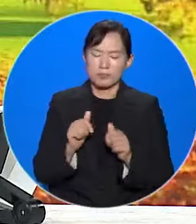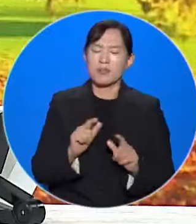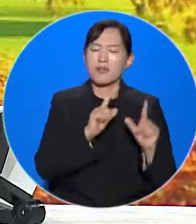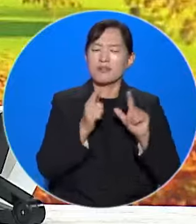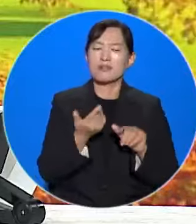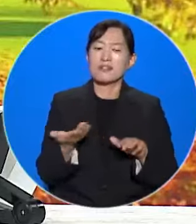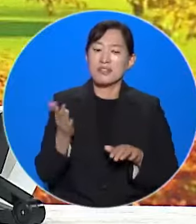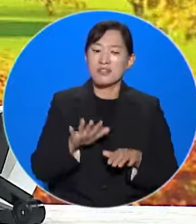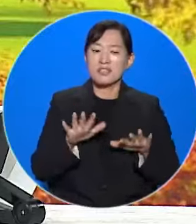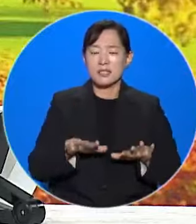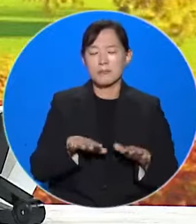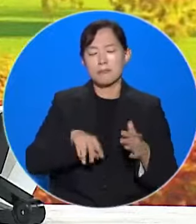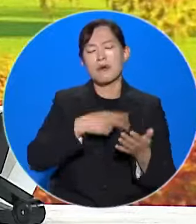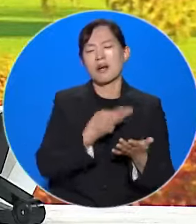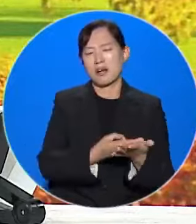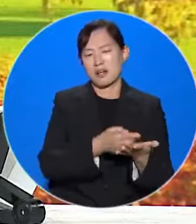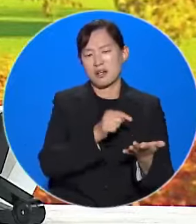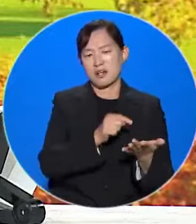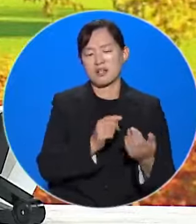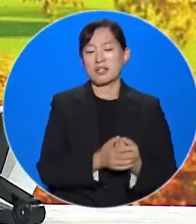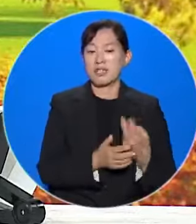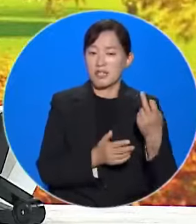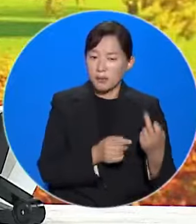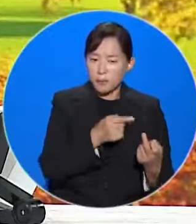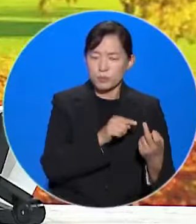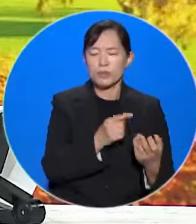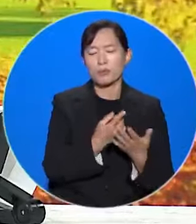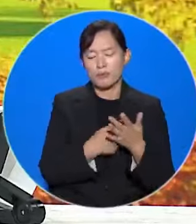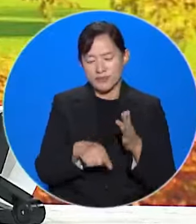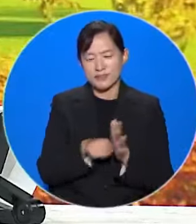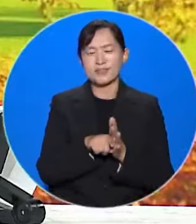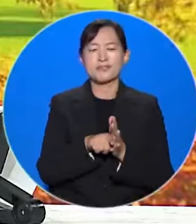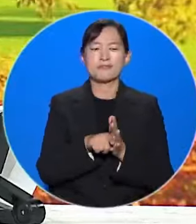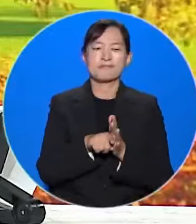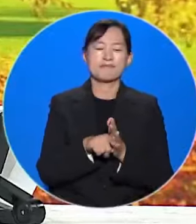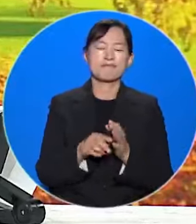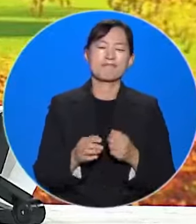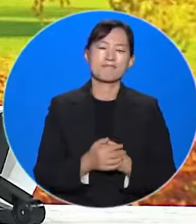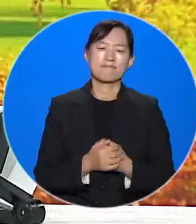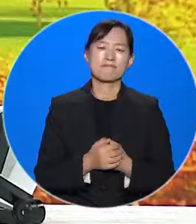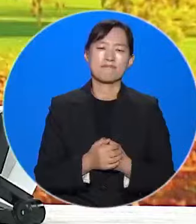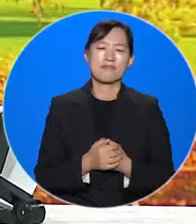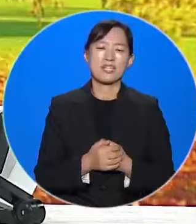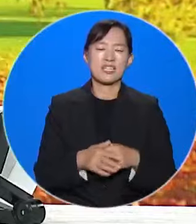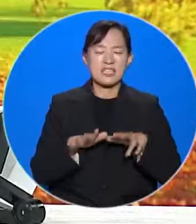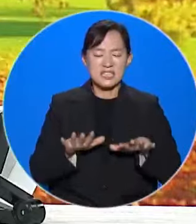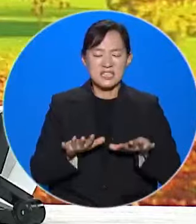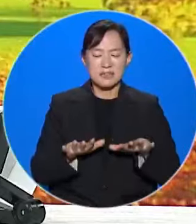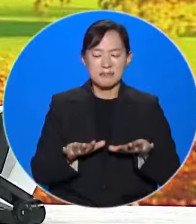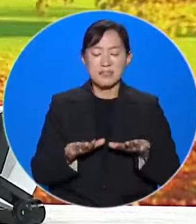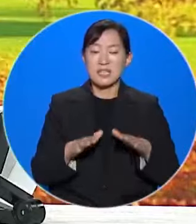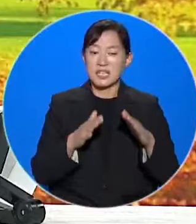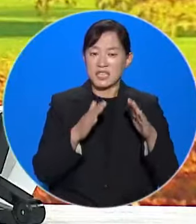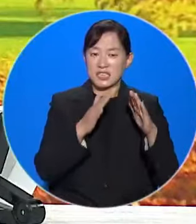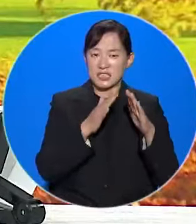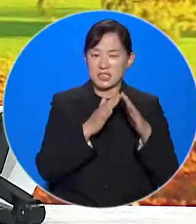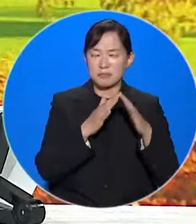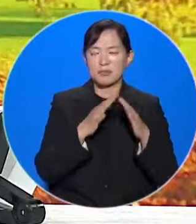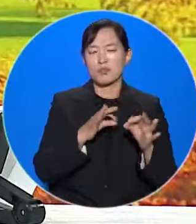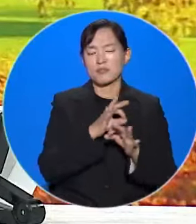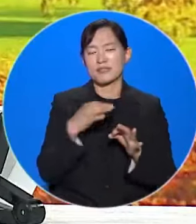쓰러졌다고 하는데 우리 이 집사님 남동생 위해서 또 집안 지금 경제를 또 책임지는 우리 올케 위해서